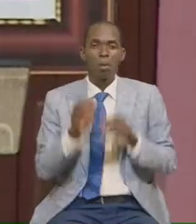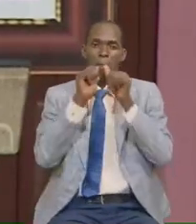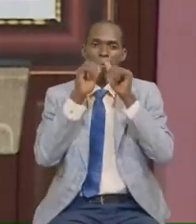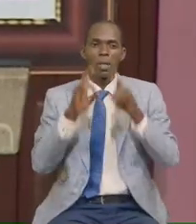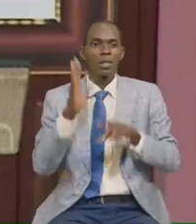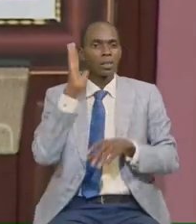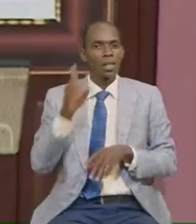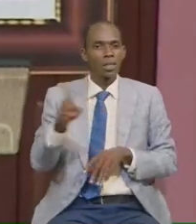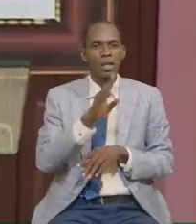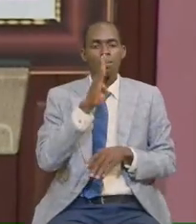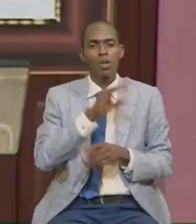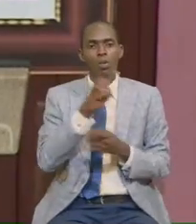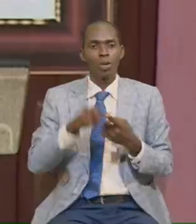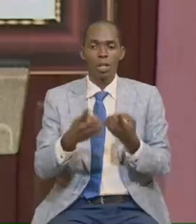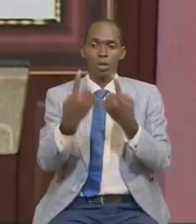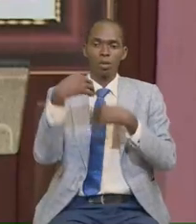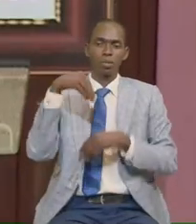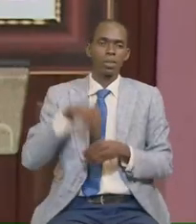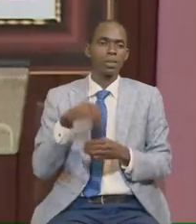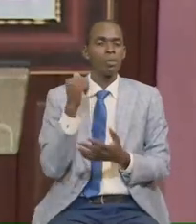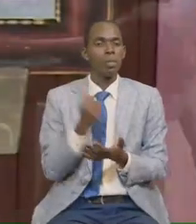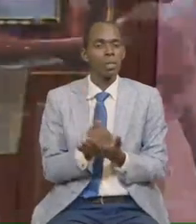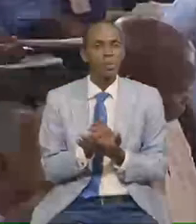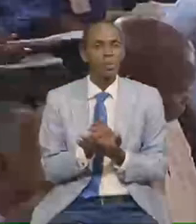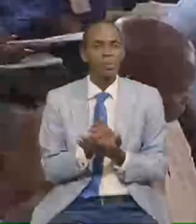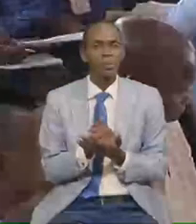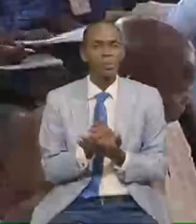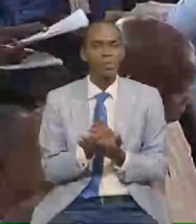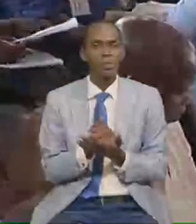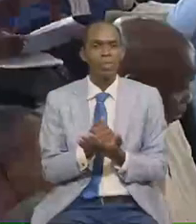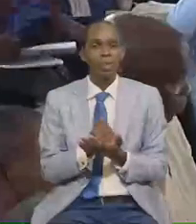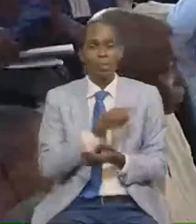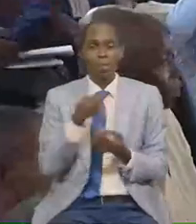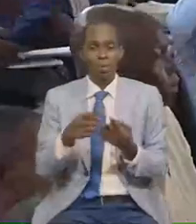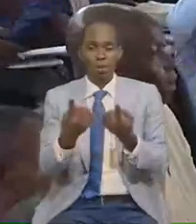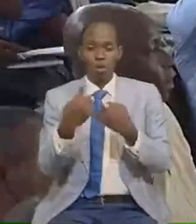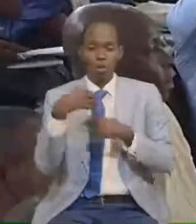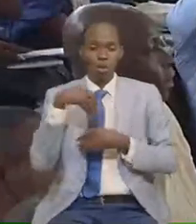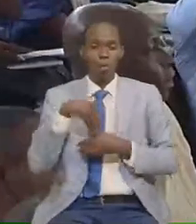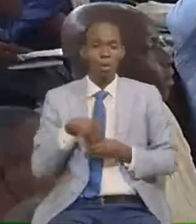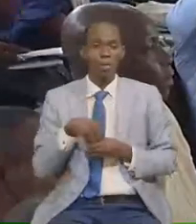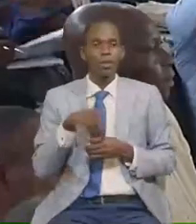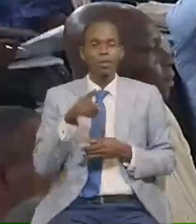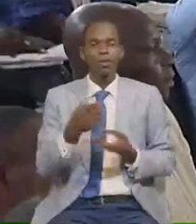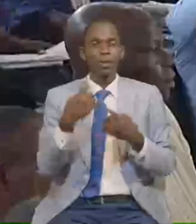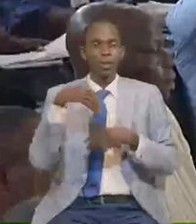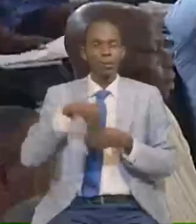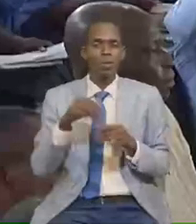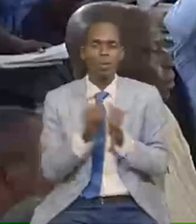seras béni à ton départ. Quand tu entreras, tu viendras avec un